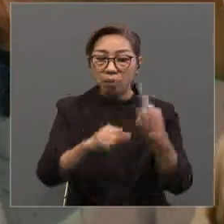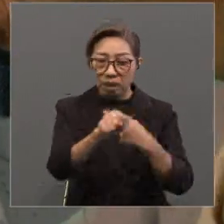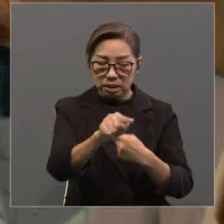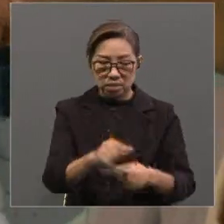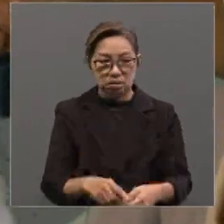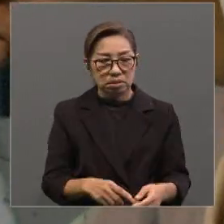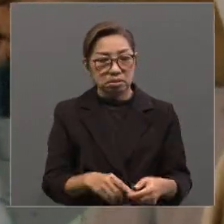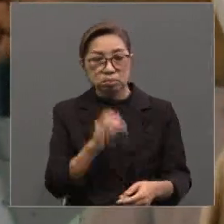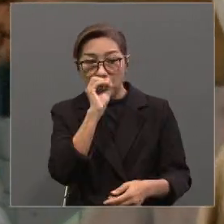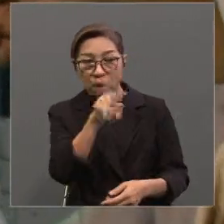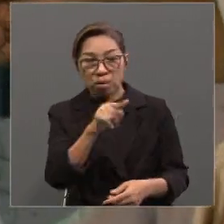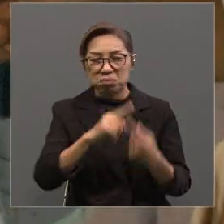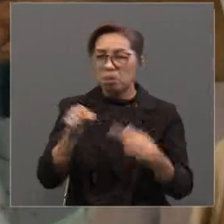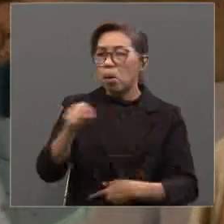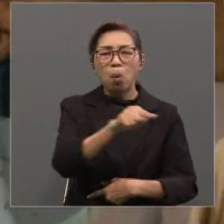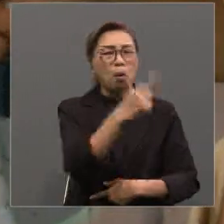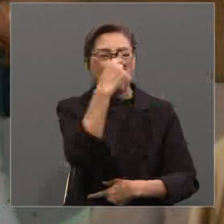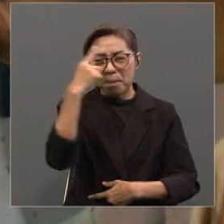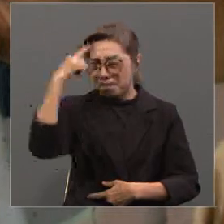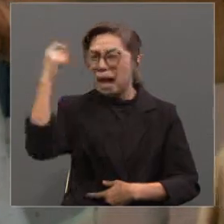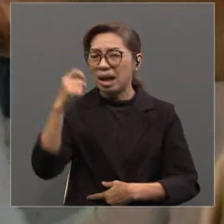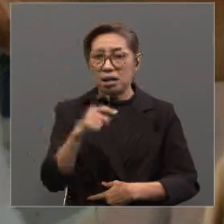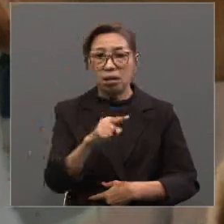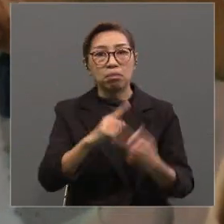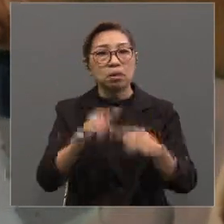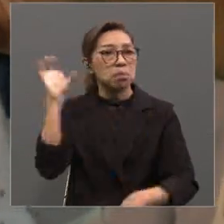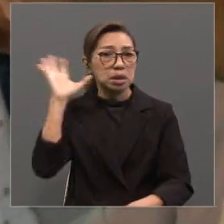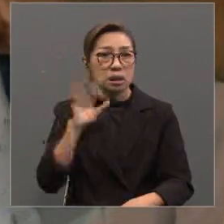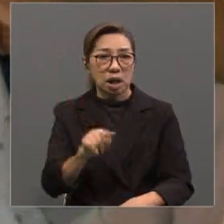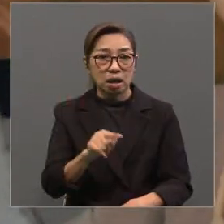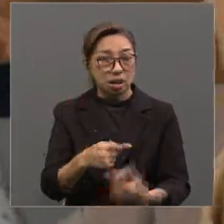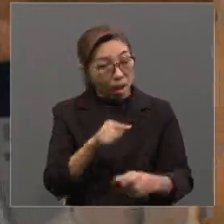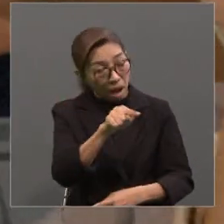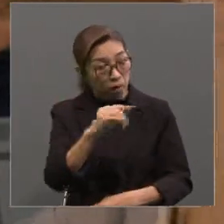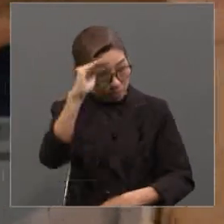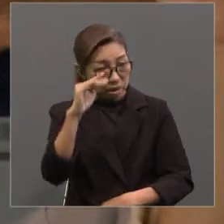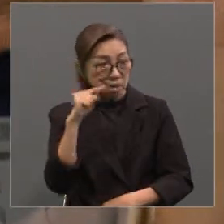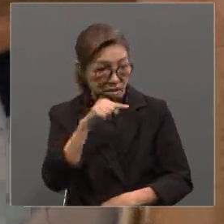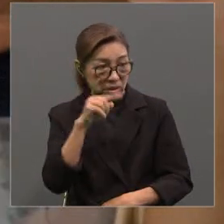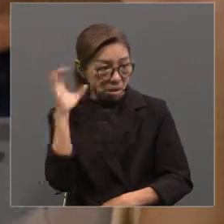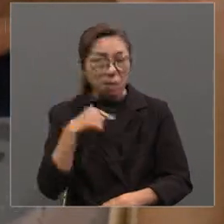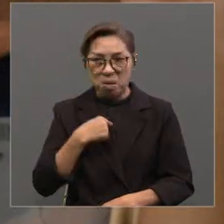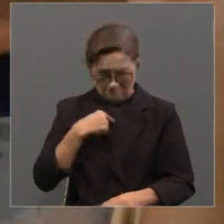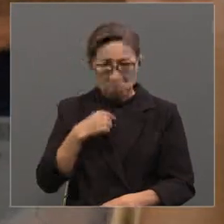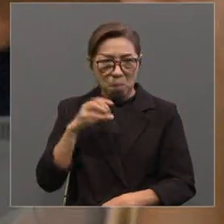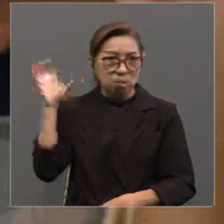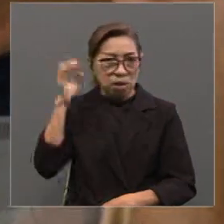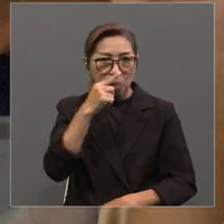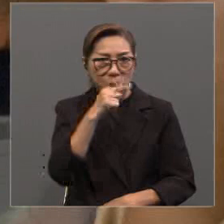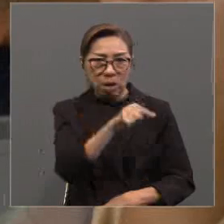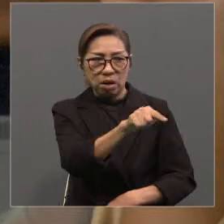าไงไม่มีใครเชื่อ ตอนนั้นตัวของพี่เชื่อไหม เชื่อตัวมันเหม็นเหมือนกลิ่นสมติดเสื้อผมเล